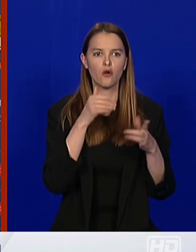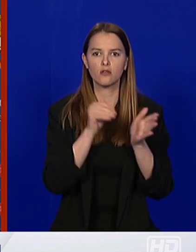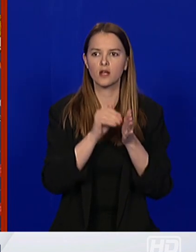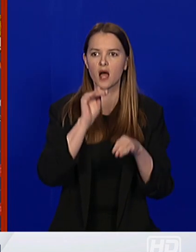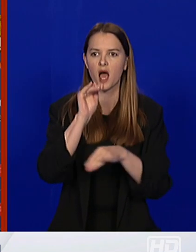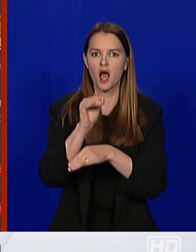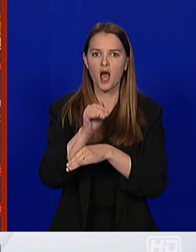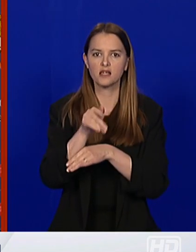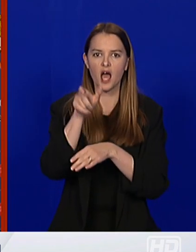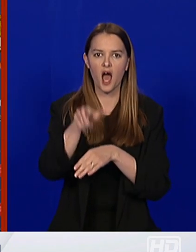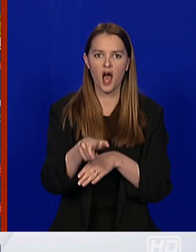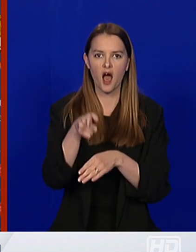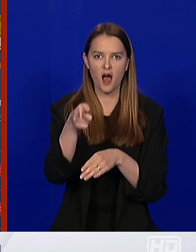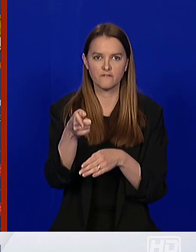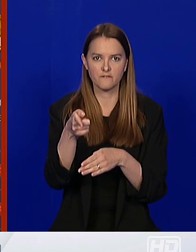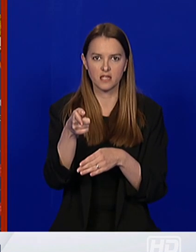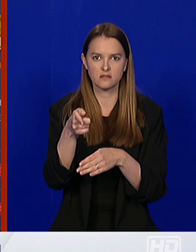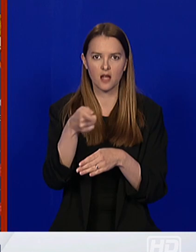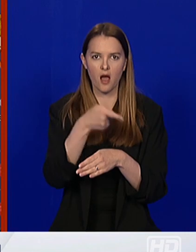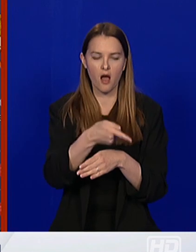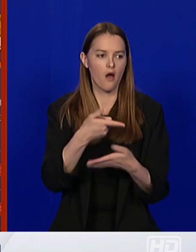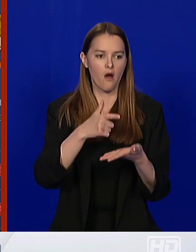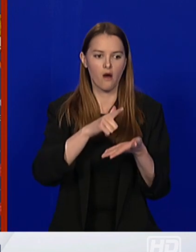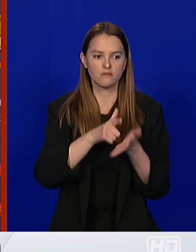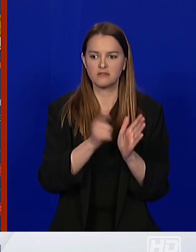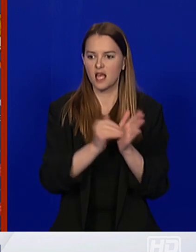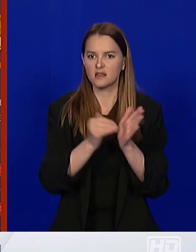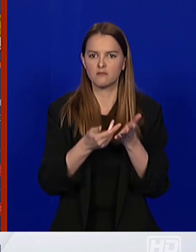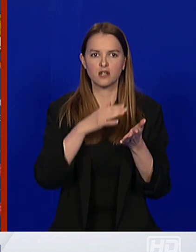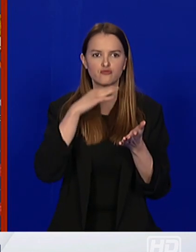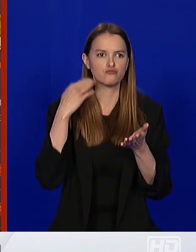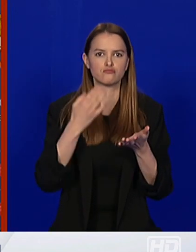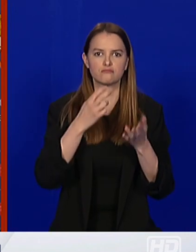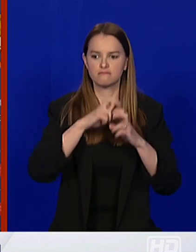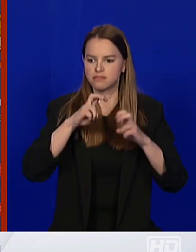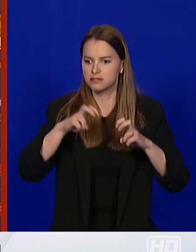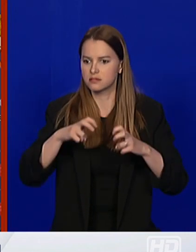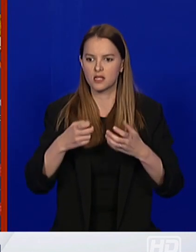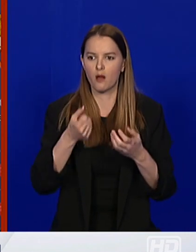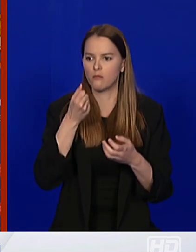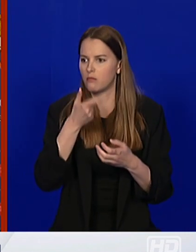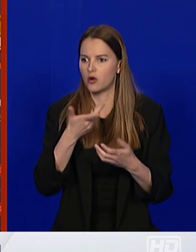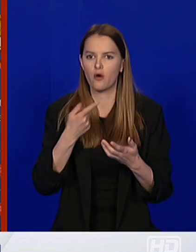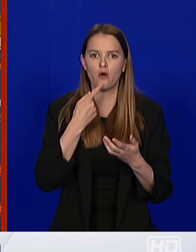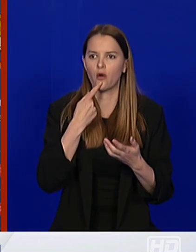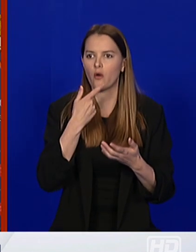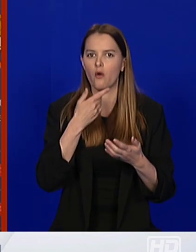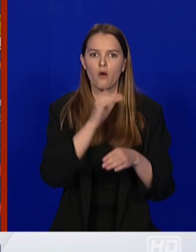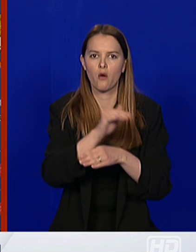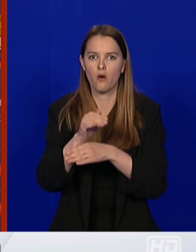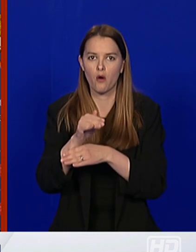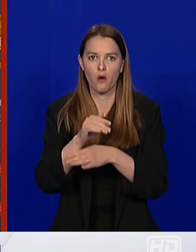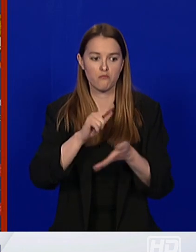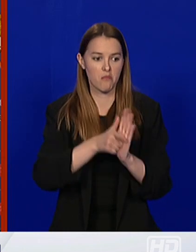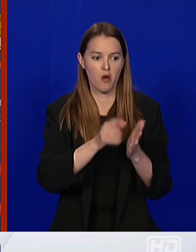način uštedimo vrijeme do odabira onog telefonskog broja koji će biti potreban u određenoj komunikaciji bolesnika prema, eto